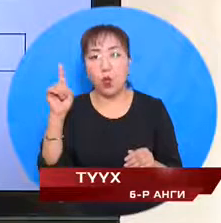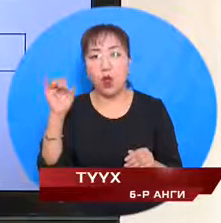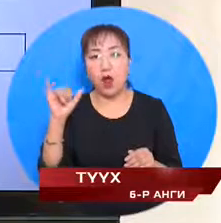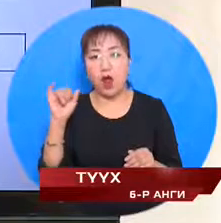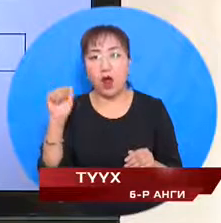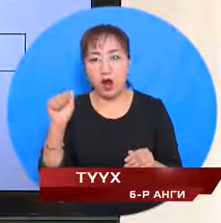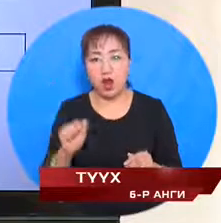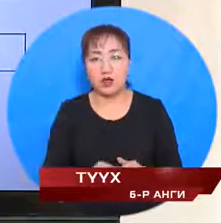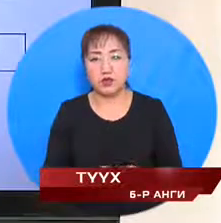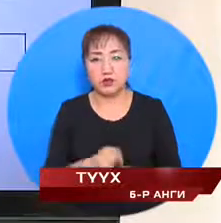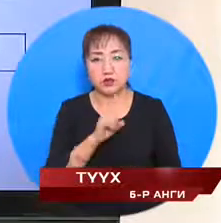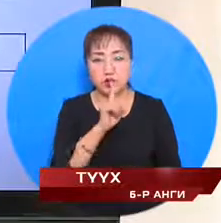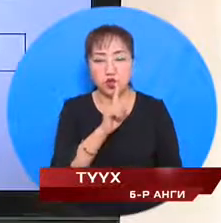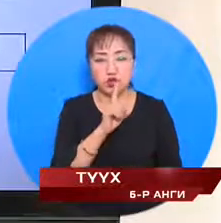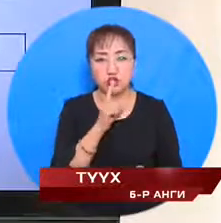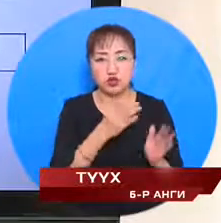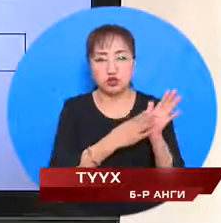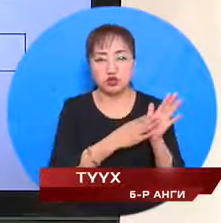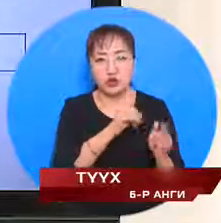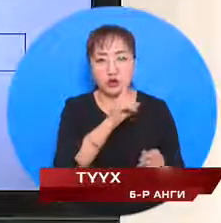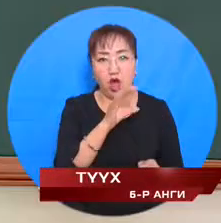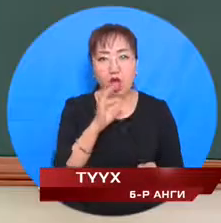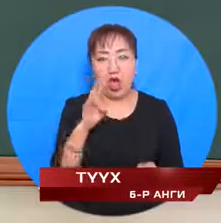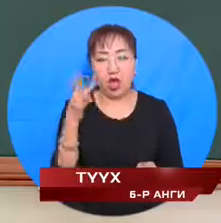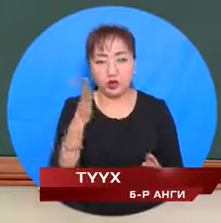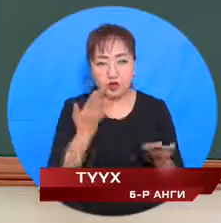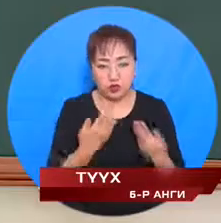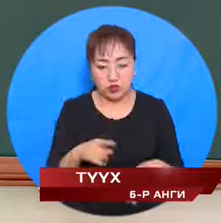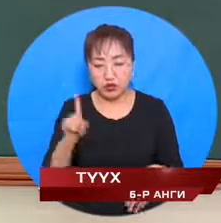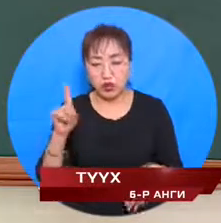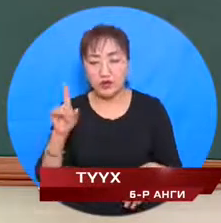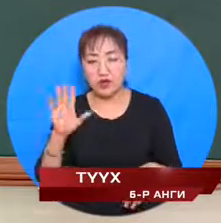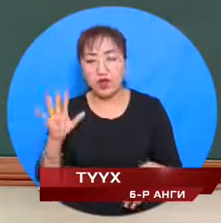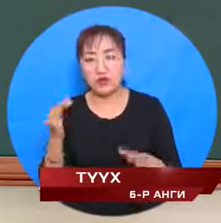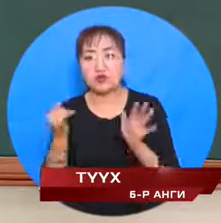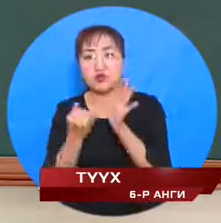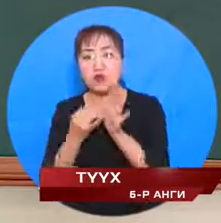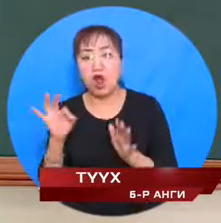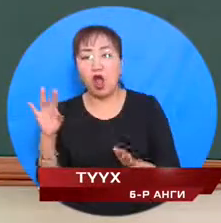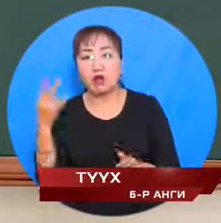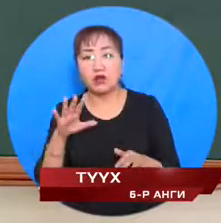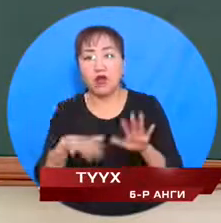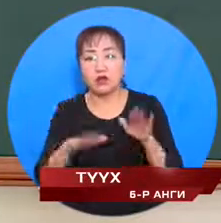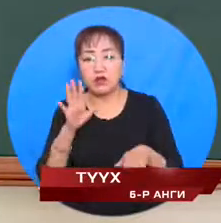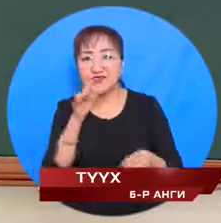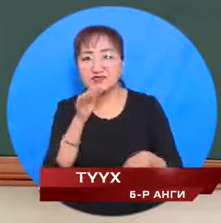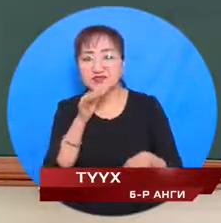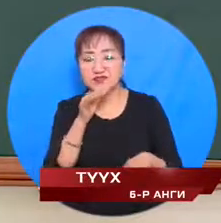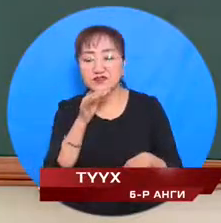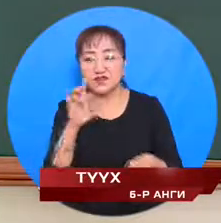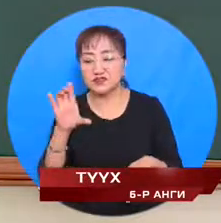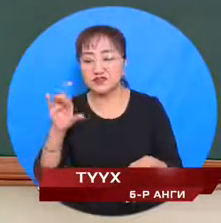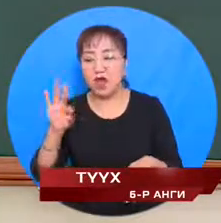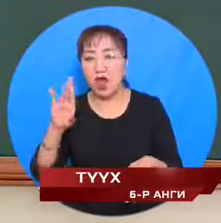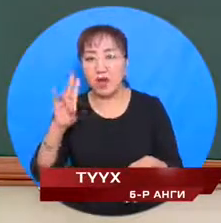141 онд төрөөд 156 онд буюу 15 насндаа бол Сиамби гүрний хаан болсон хүн байх нь тийм ээ. За асуулт 2